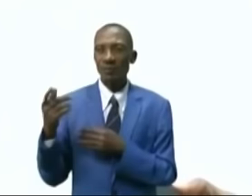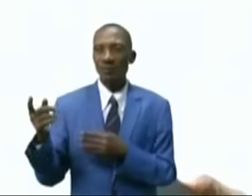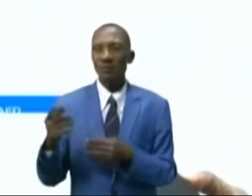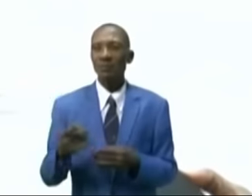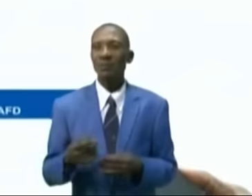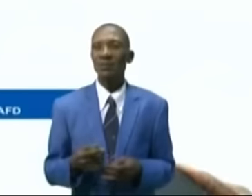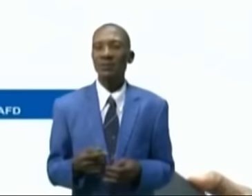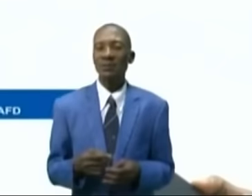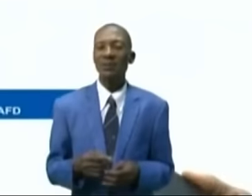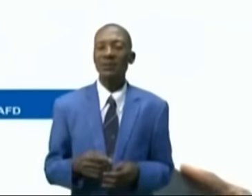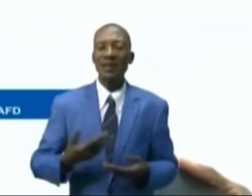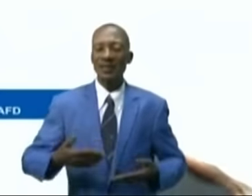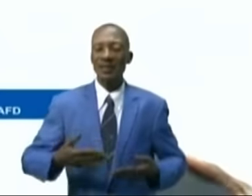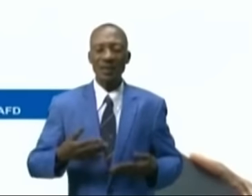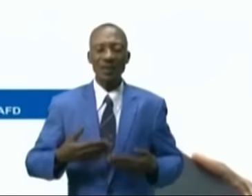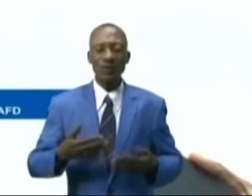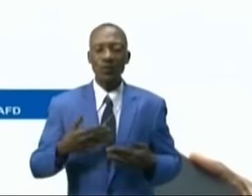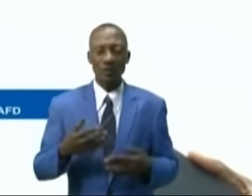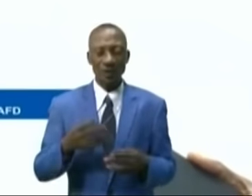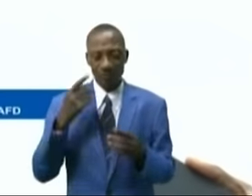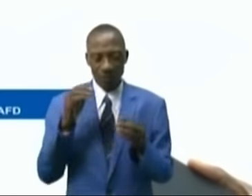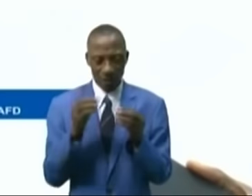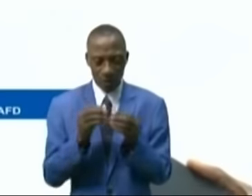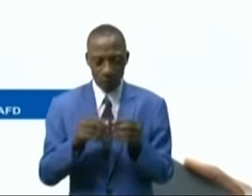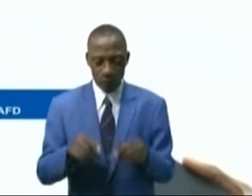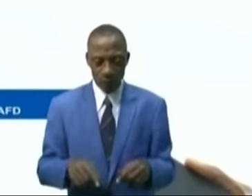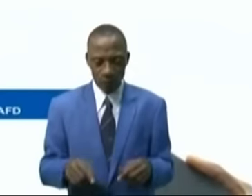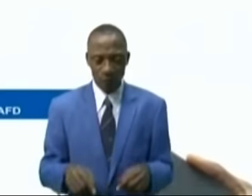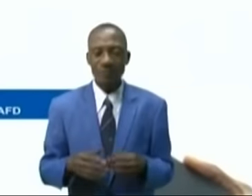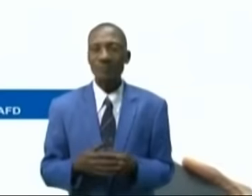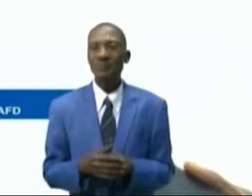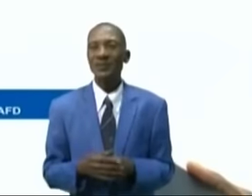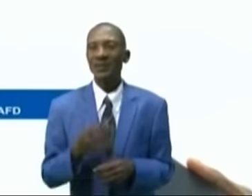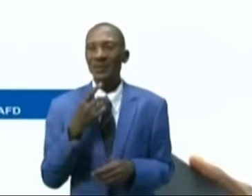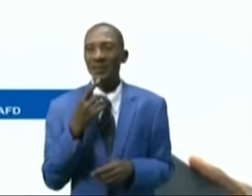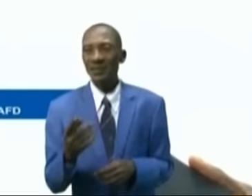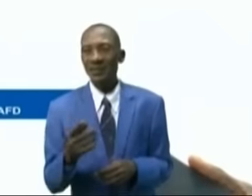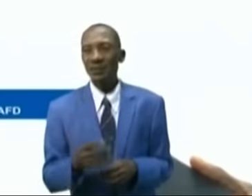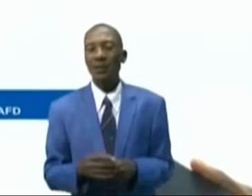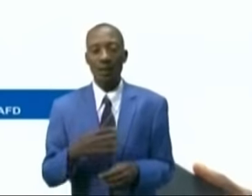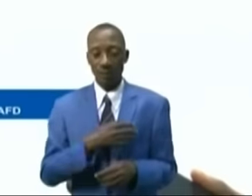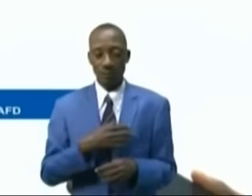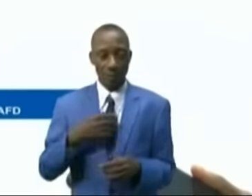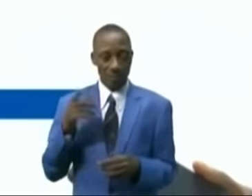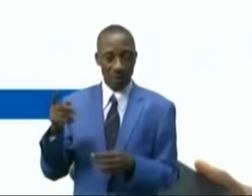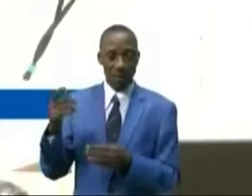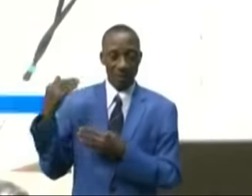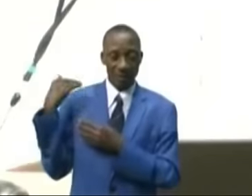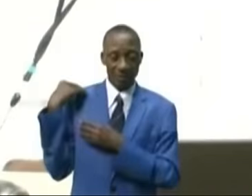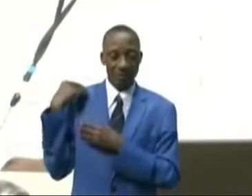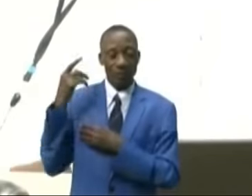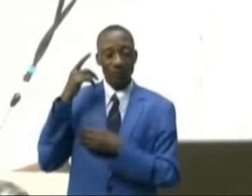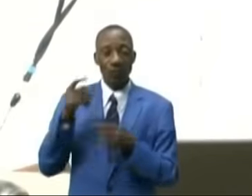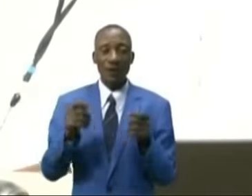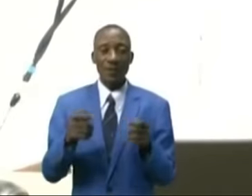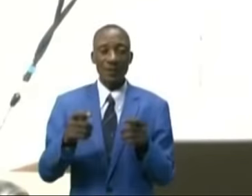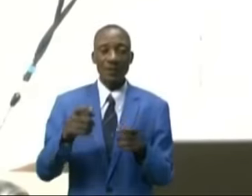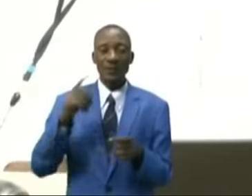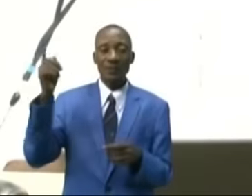la journée internationale de la presse et que serait une démocratie sans cette liberté de la presse. Il nous a